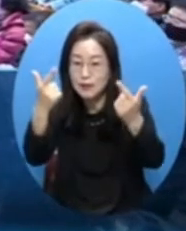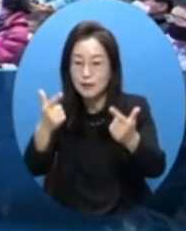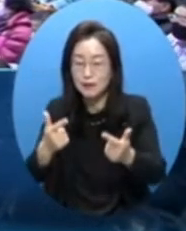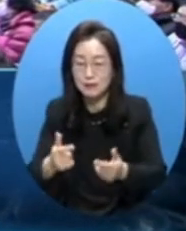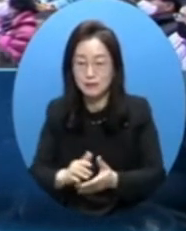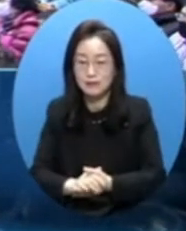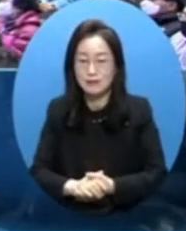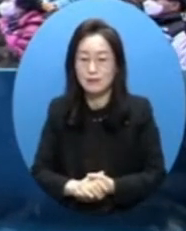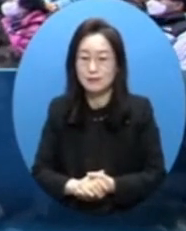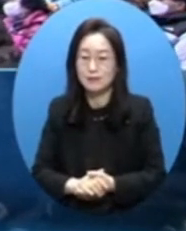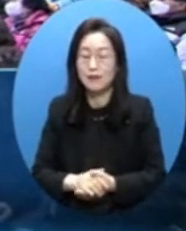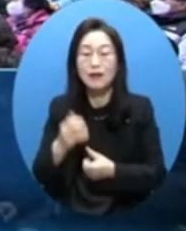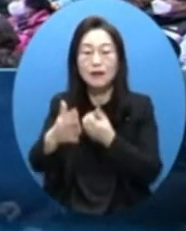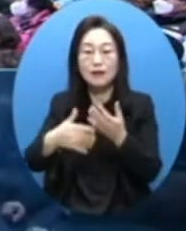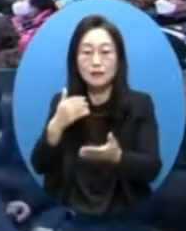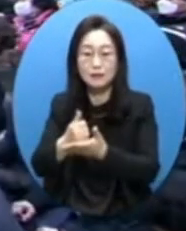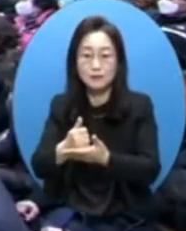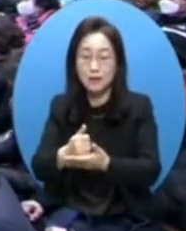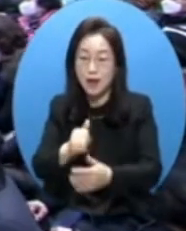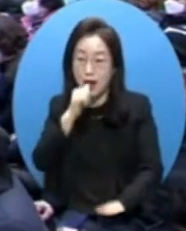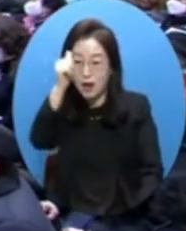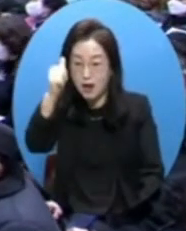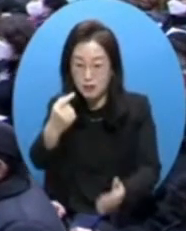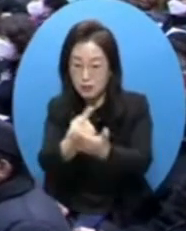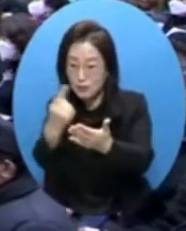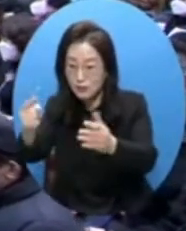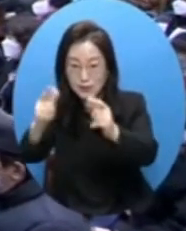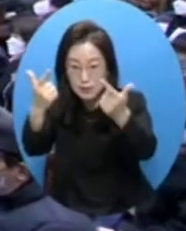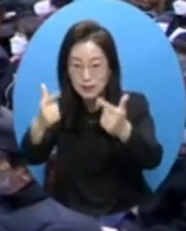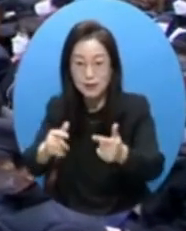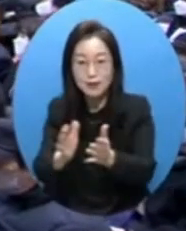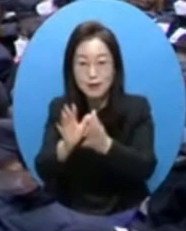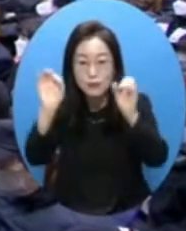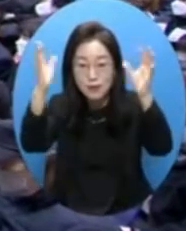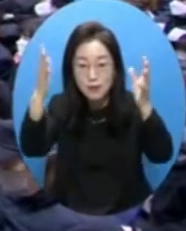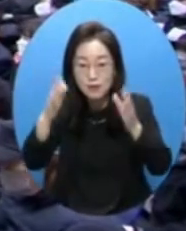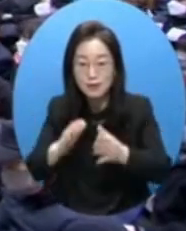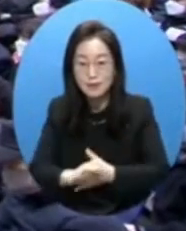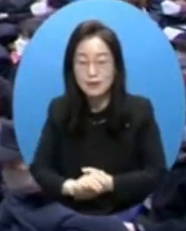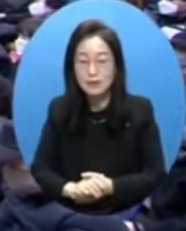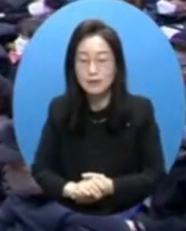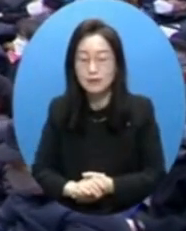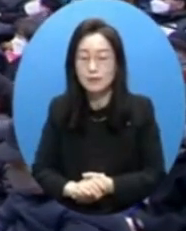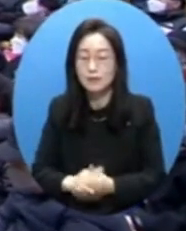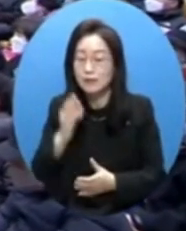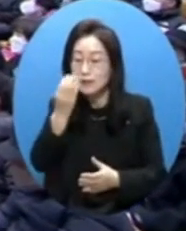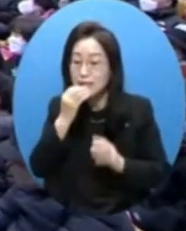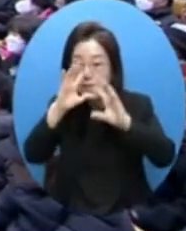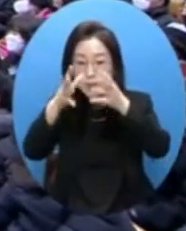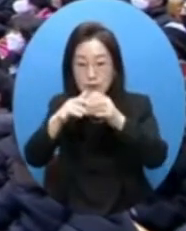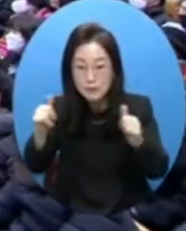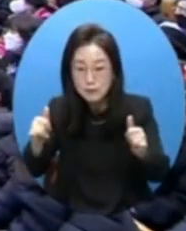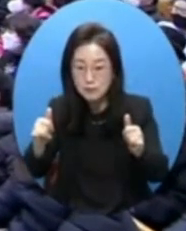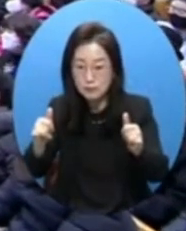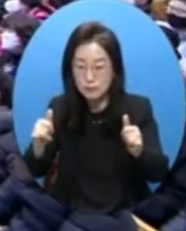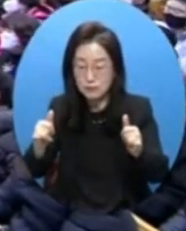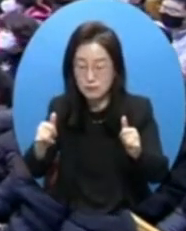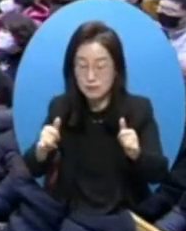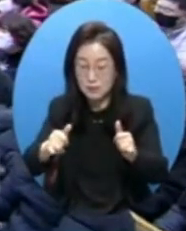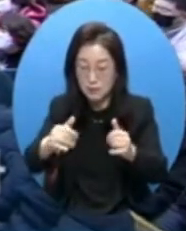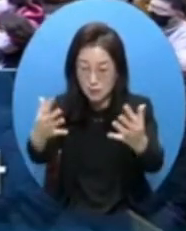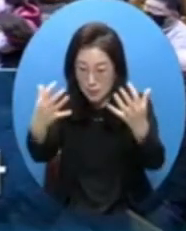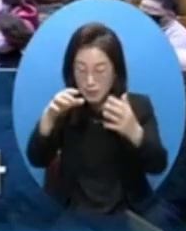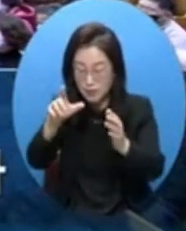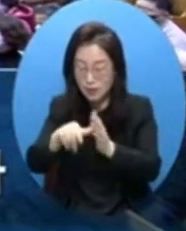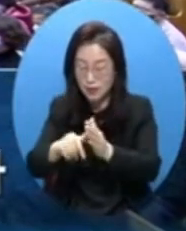하고 하나님께서 절대로 너희를 떠나지 아니하리라. 할렐루야. 이스라엘 백성 앞에 여호수아를 세우고 말씀하십니다.